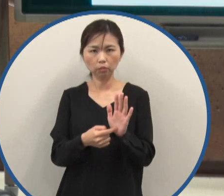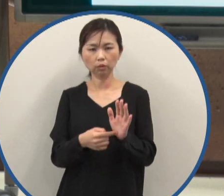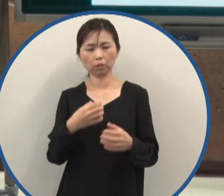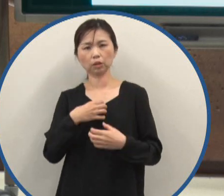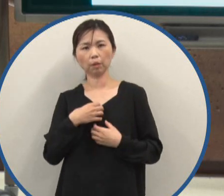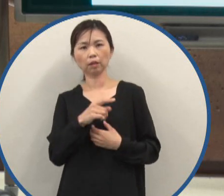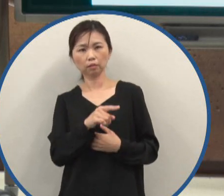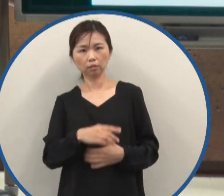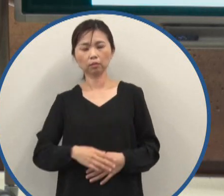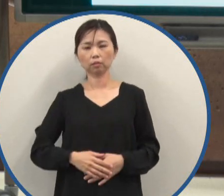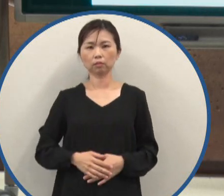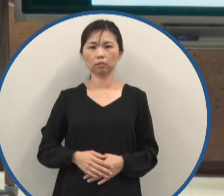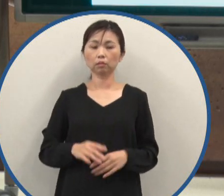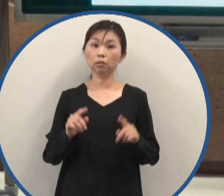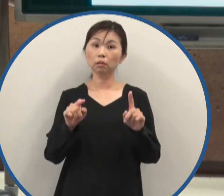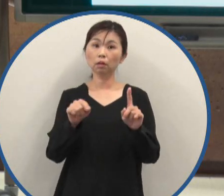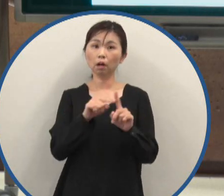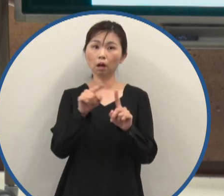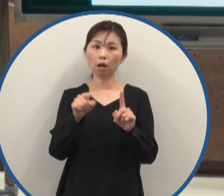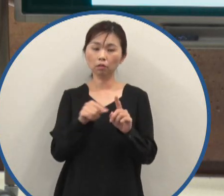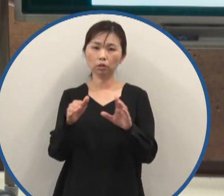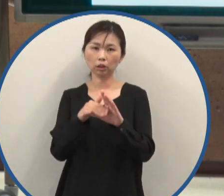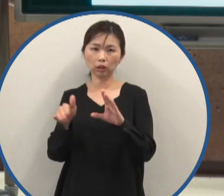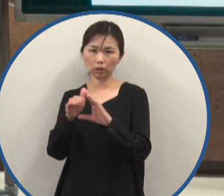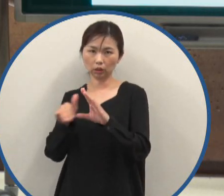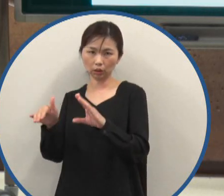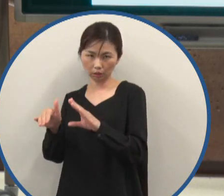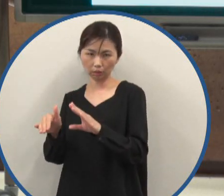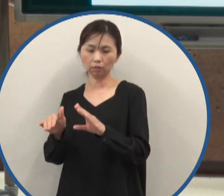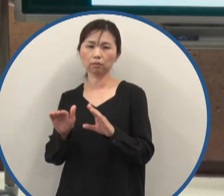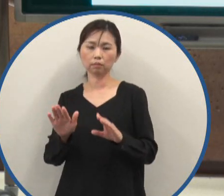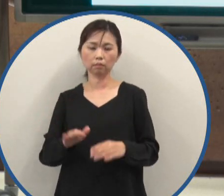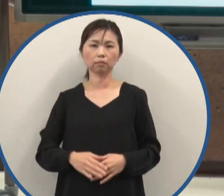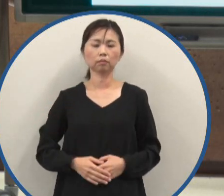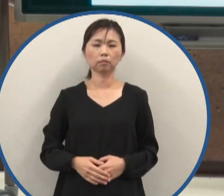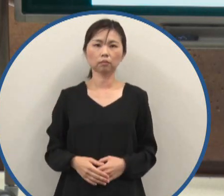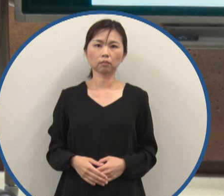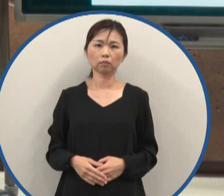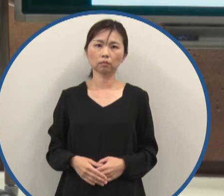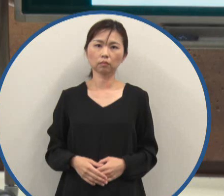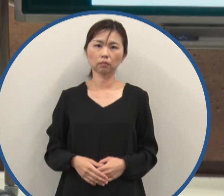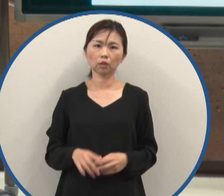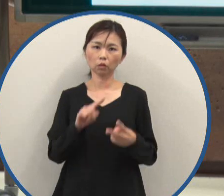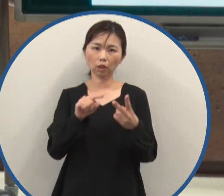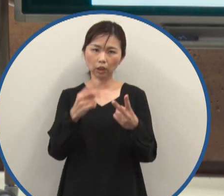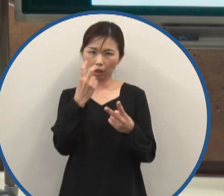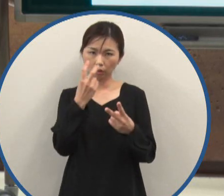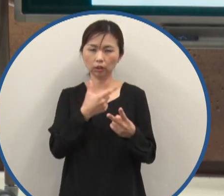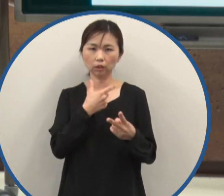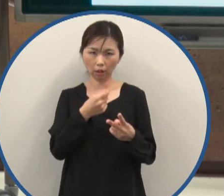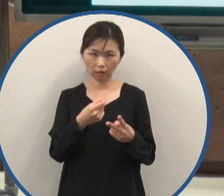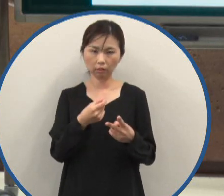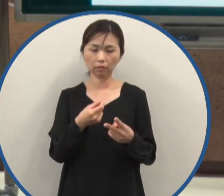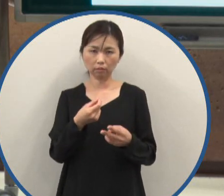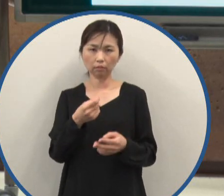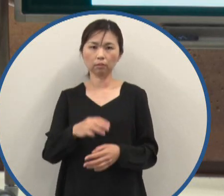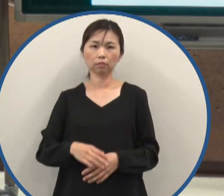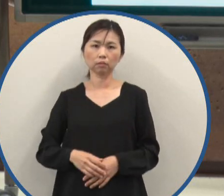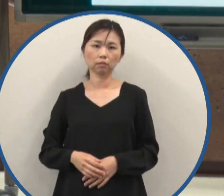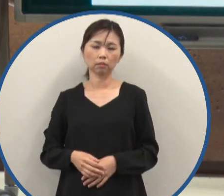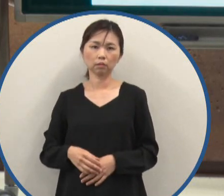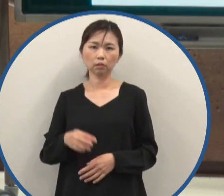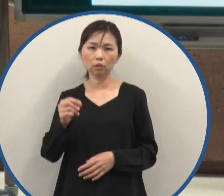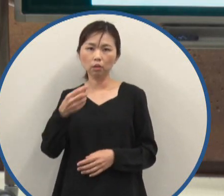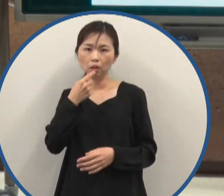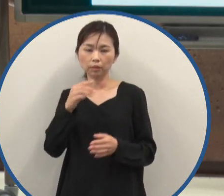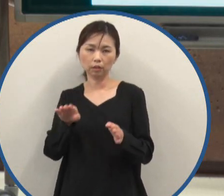RCC の末川と申します。2つほど確認させてください。休日の昼間の人出の削減に向けて大規模商業施設に